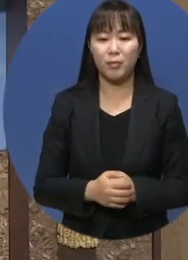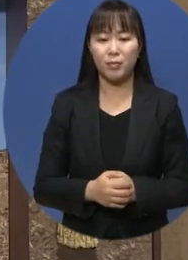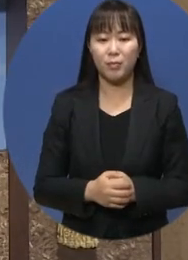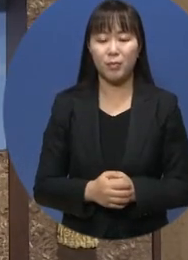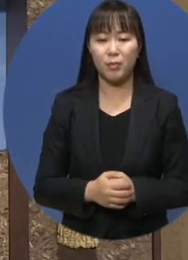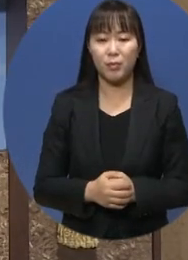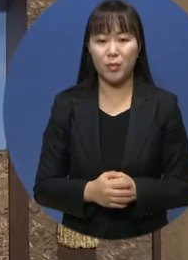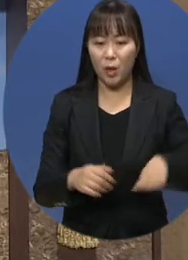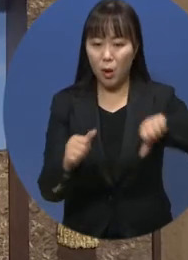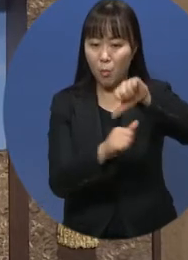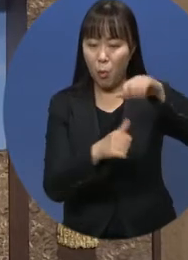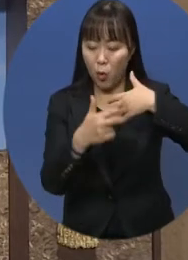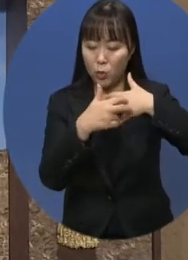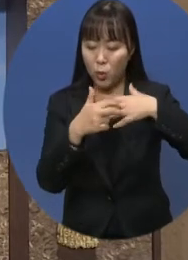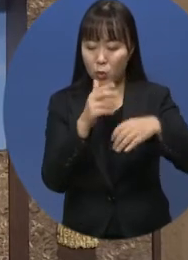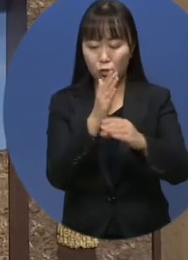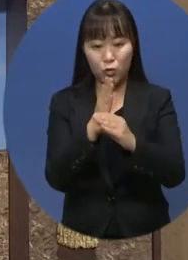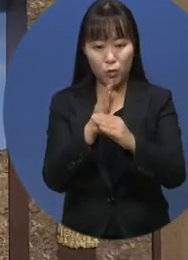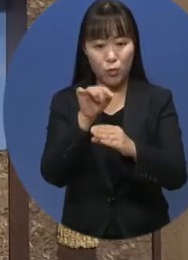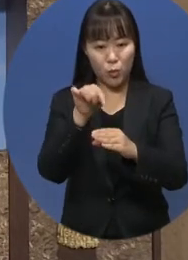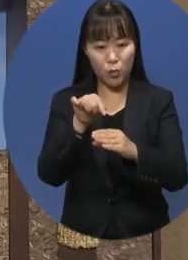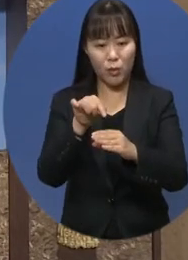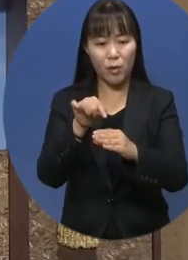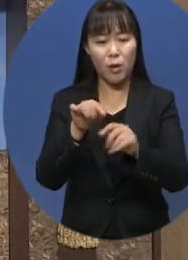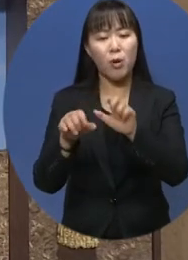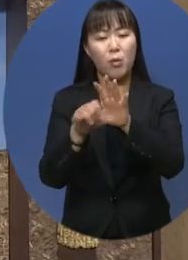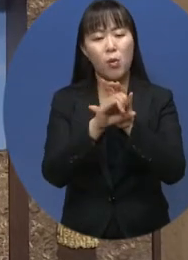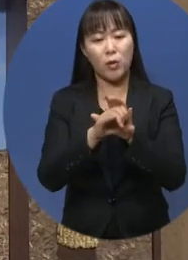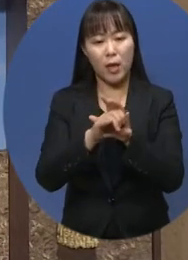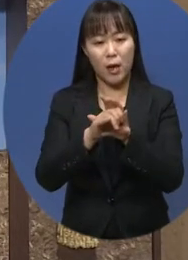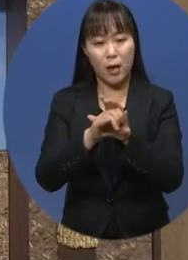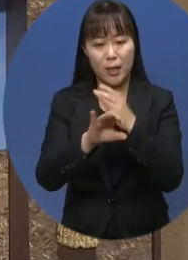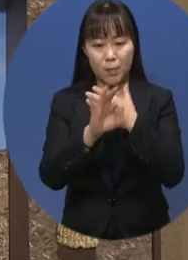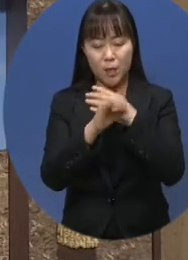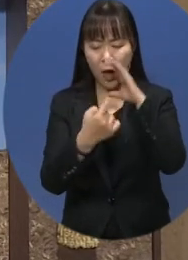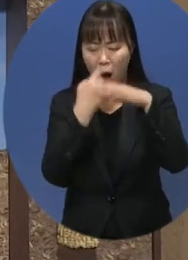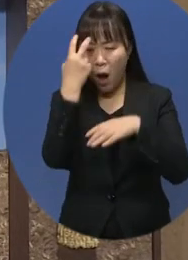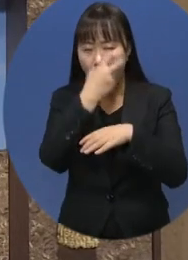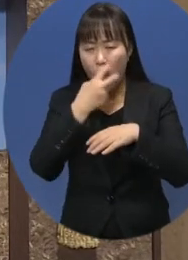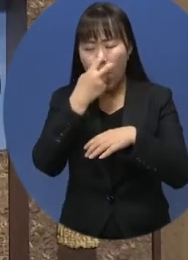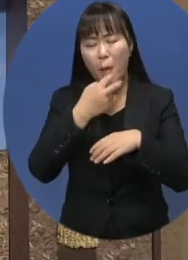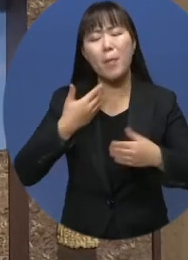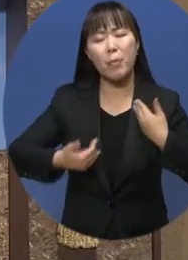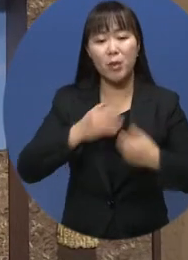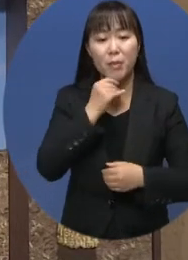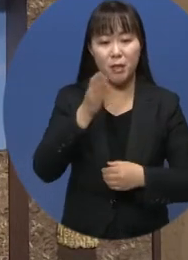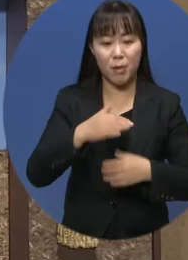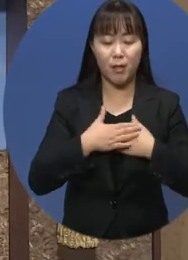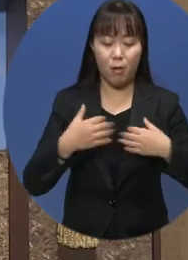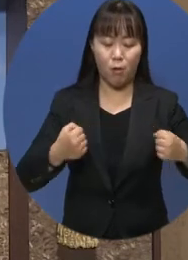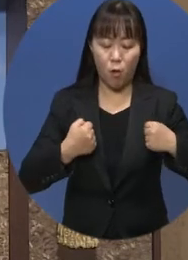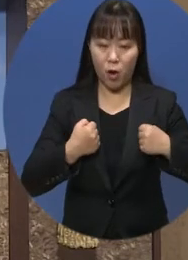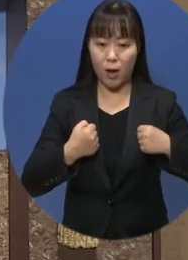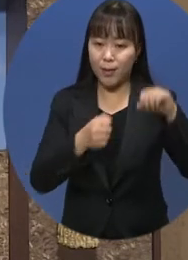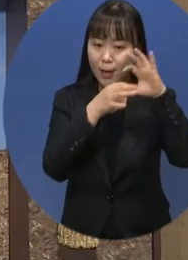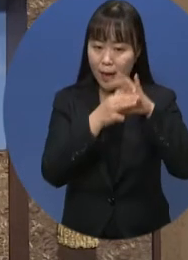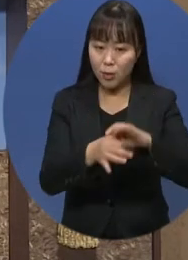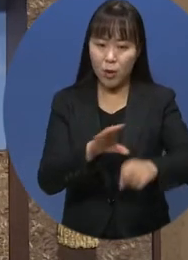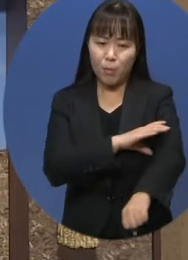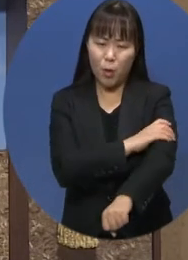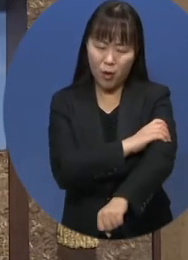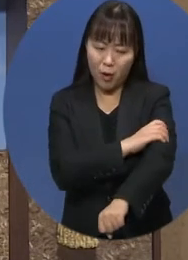그러면서 보건소를 중심으로 지금 코로나 선별 진로 때문에 바쁘긴 하지만 나의 건강 수치 를 계속